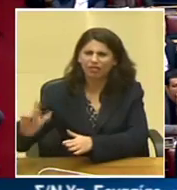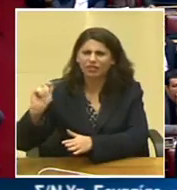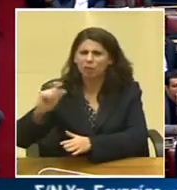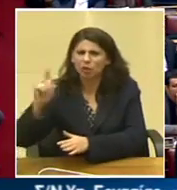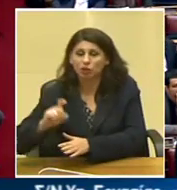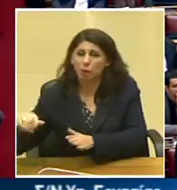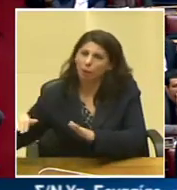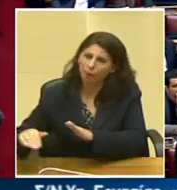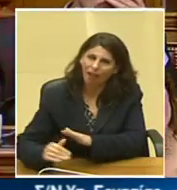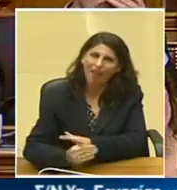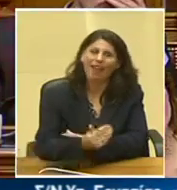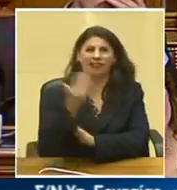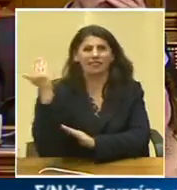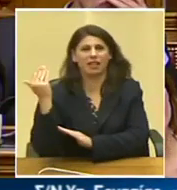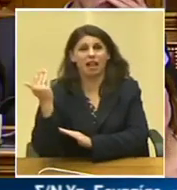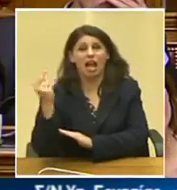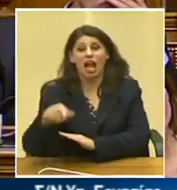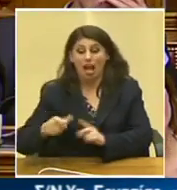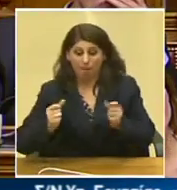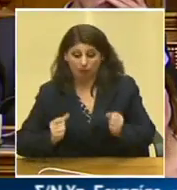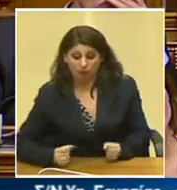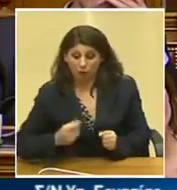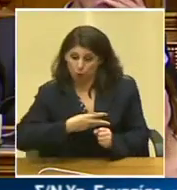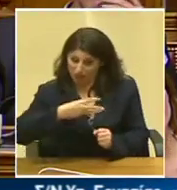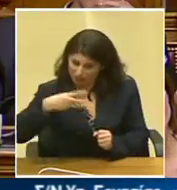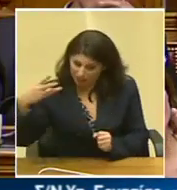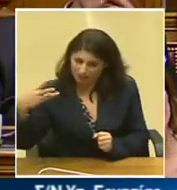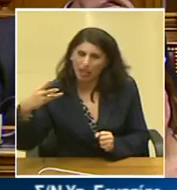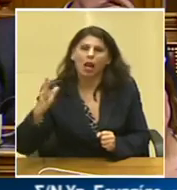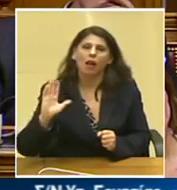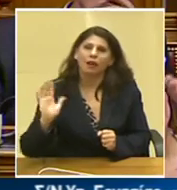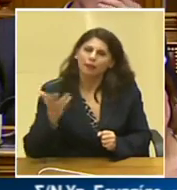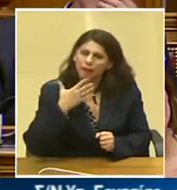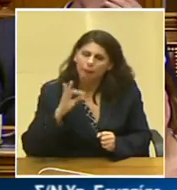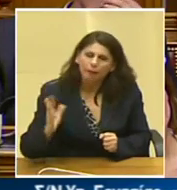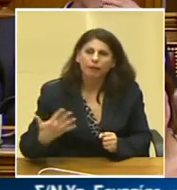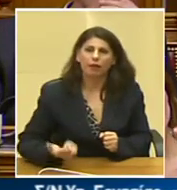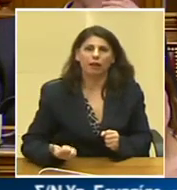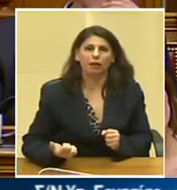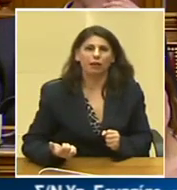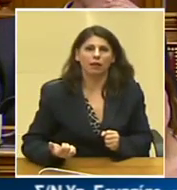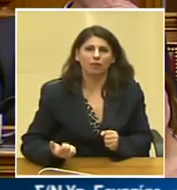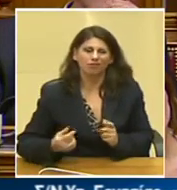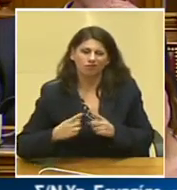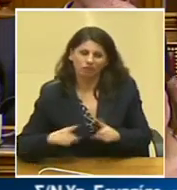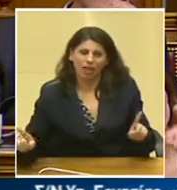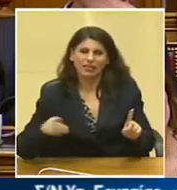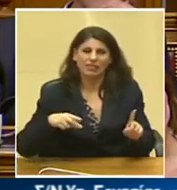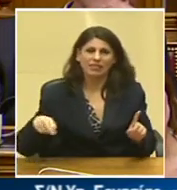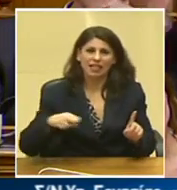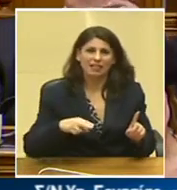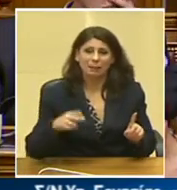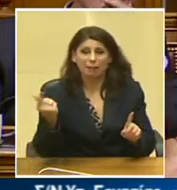που πέρασαν από τα έδρανα του ΣΥΡΙΖΑ και επειδή είχαν περίεργες σχέσεις με τη μισή